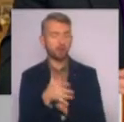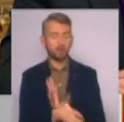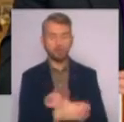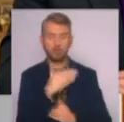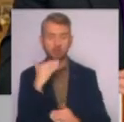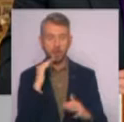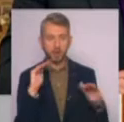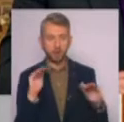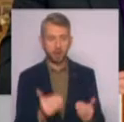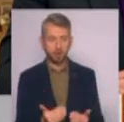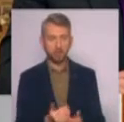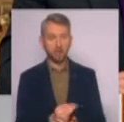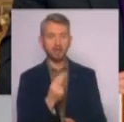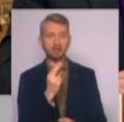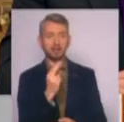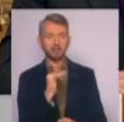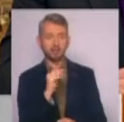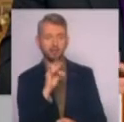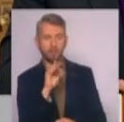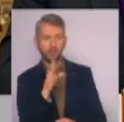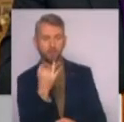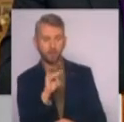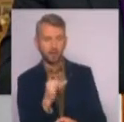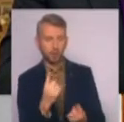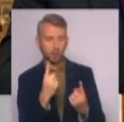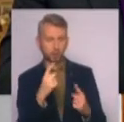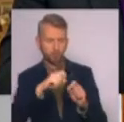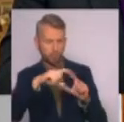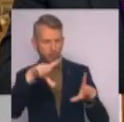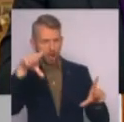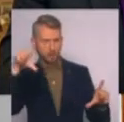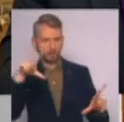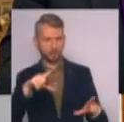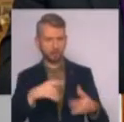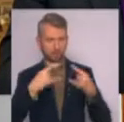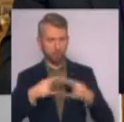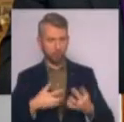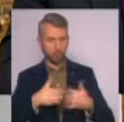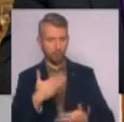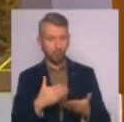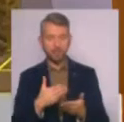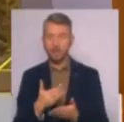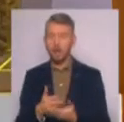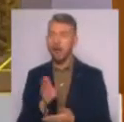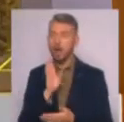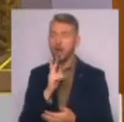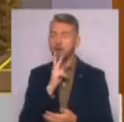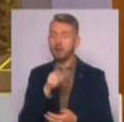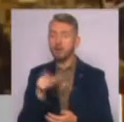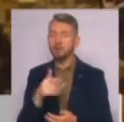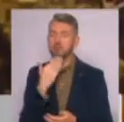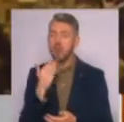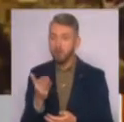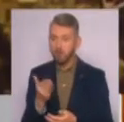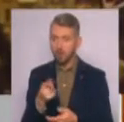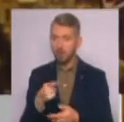набагато зменшене, цифровий, крупнокадровий флюорограф. Проблем немає. Якщо В місті Києві я не... От наші глядачі запитують, чи не